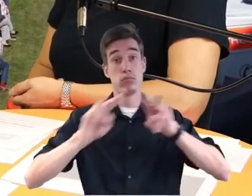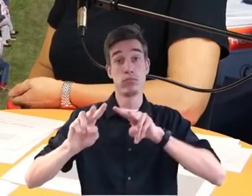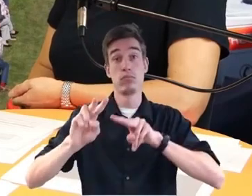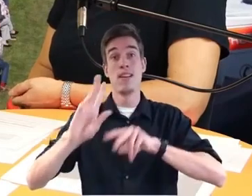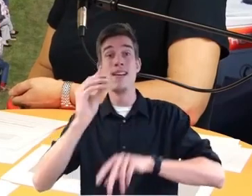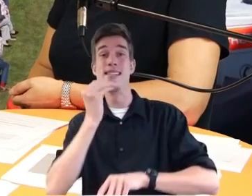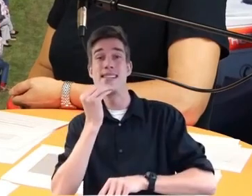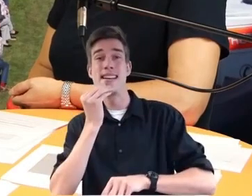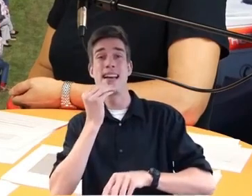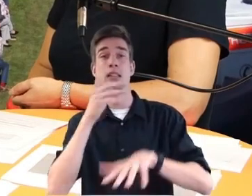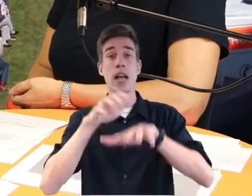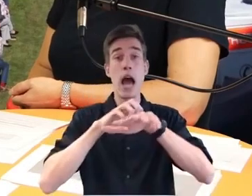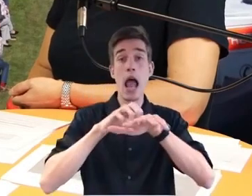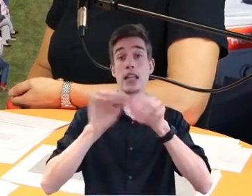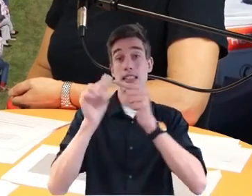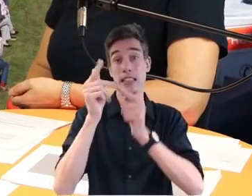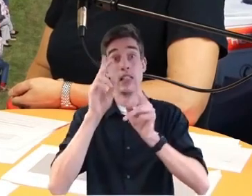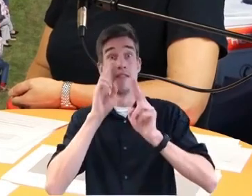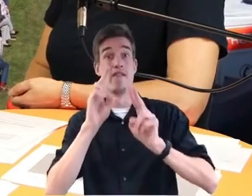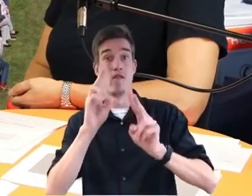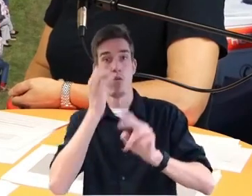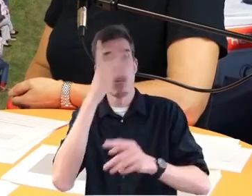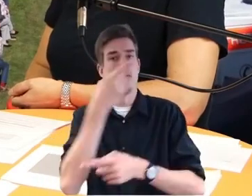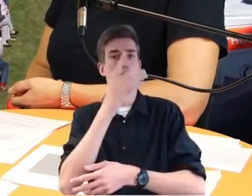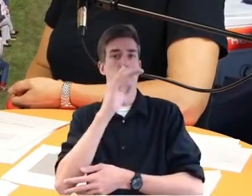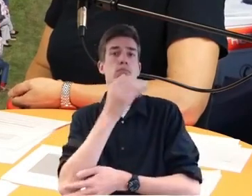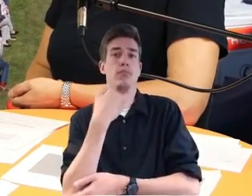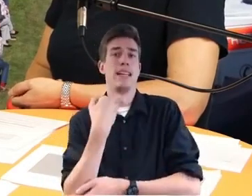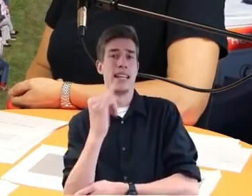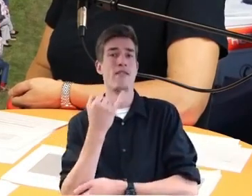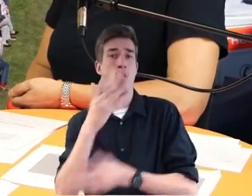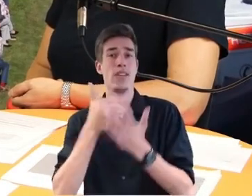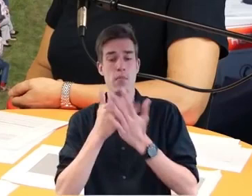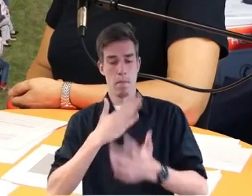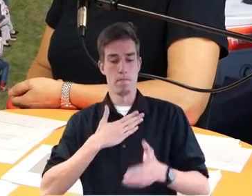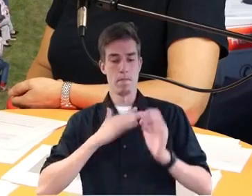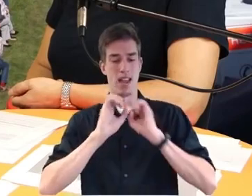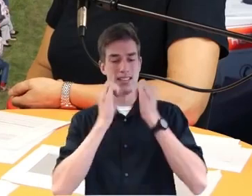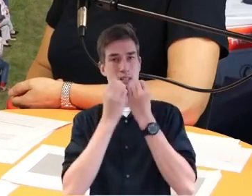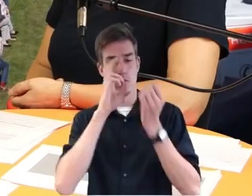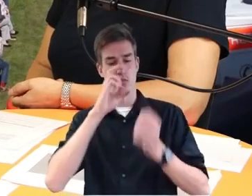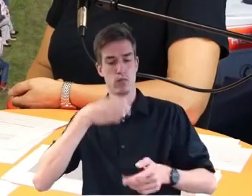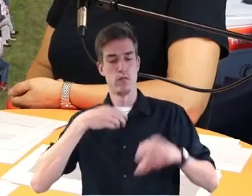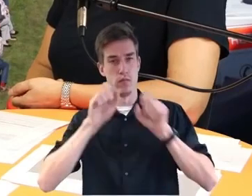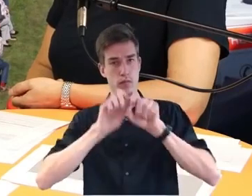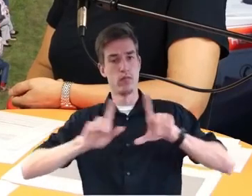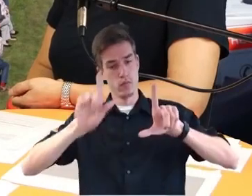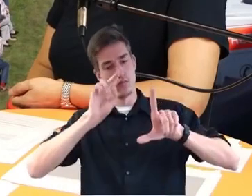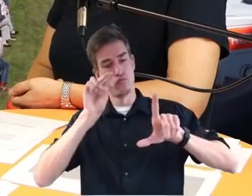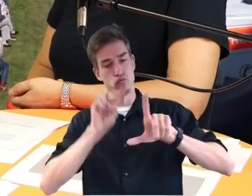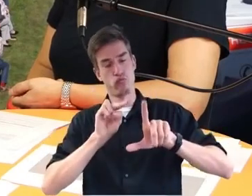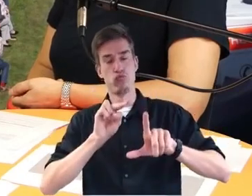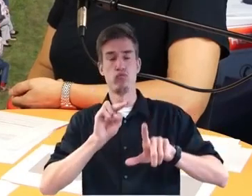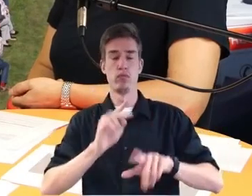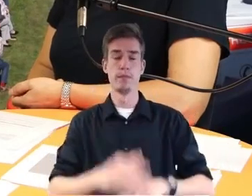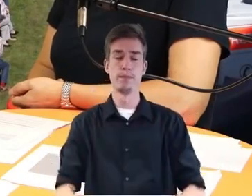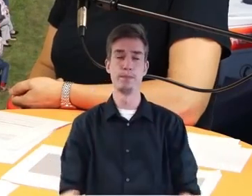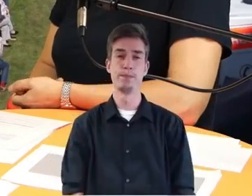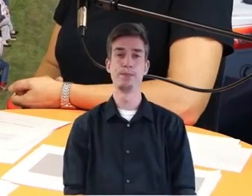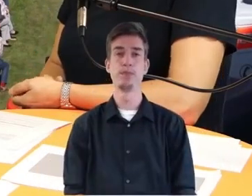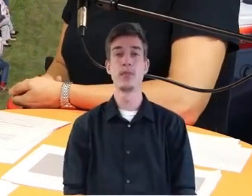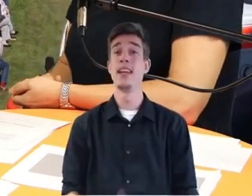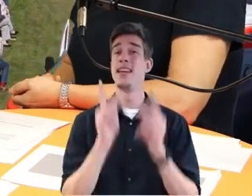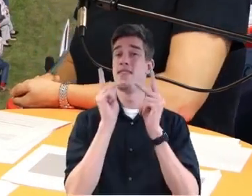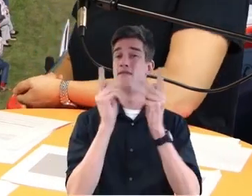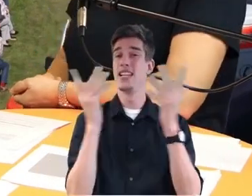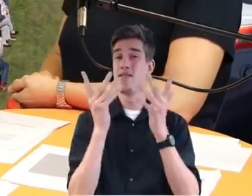Verträglichkeiten und deswegen muss man das immer so ein bisschen auf seine eigenen Gegebenheiten anpassen. Und ganz wichtig ist, wir sagen immer, man